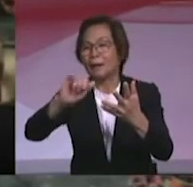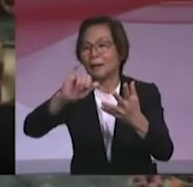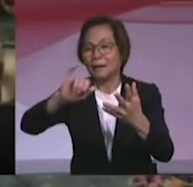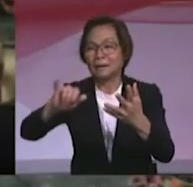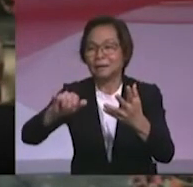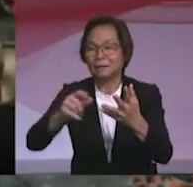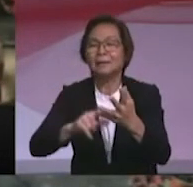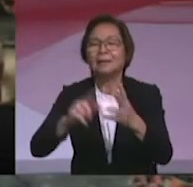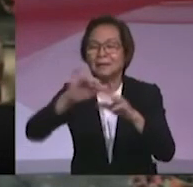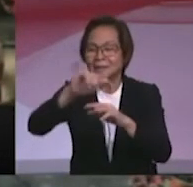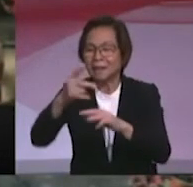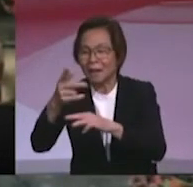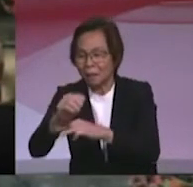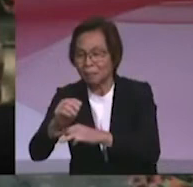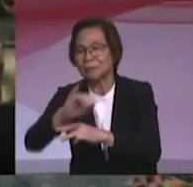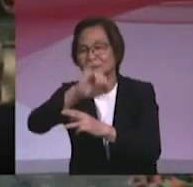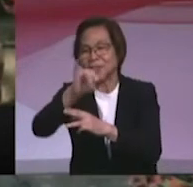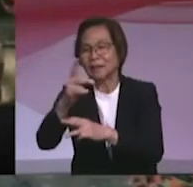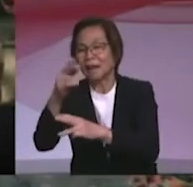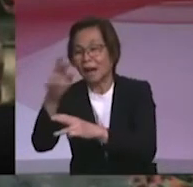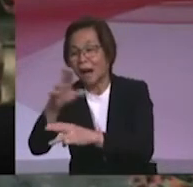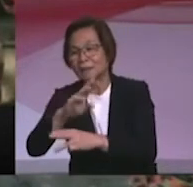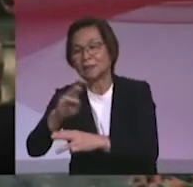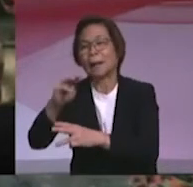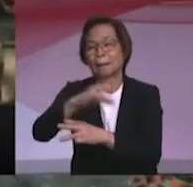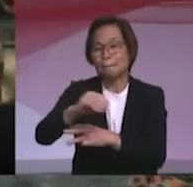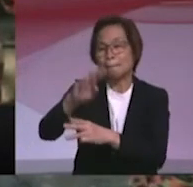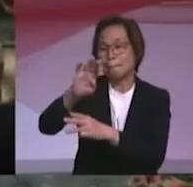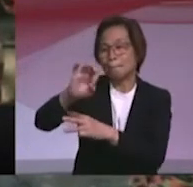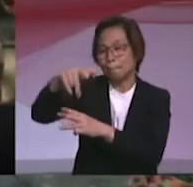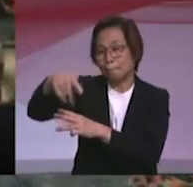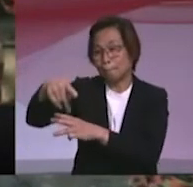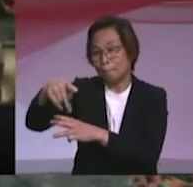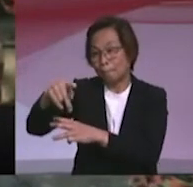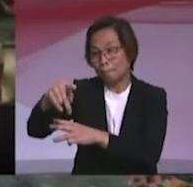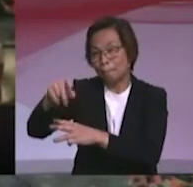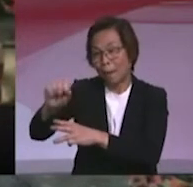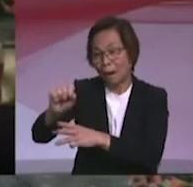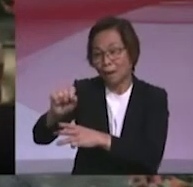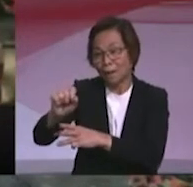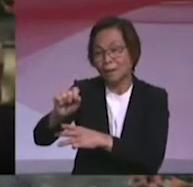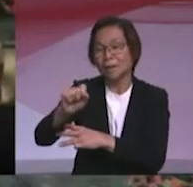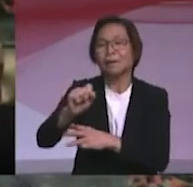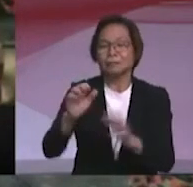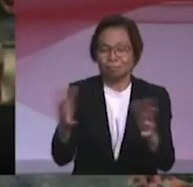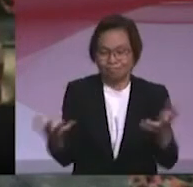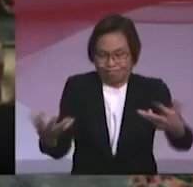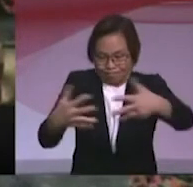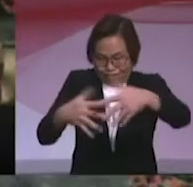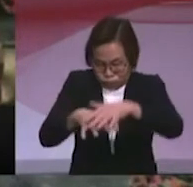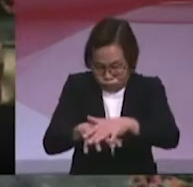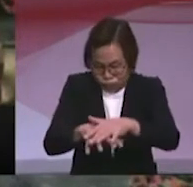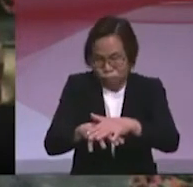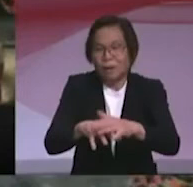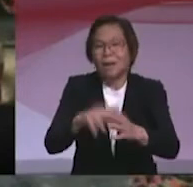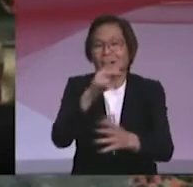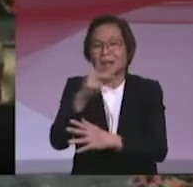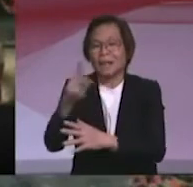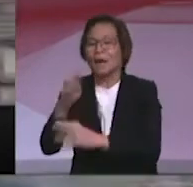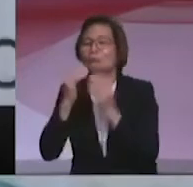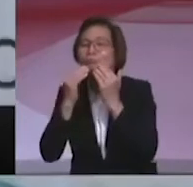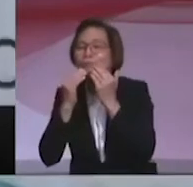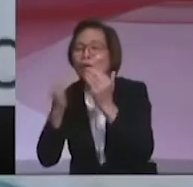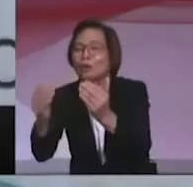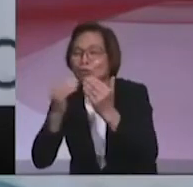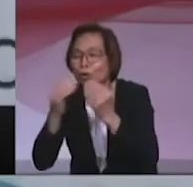Masyarakat, Jabatan Kerja Raya dan juga MAIPS sendiri. Kementerian Kesihatan mengucapkan setinggi-tinggi penghargaan